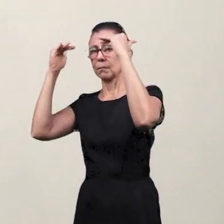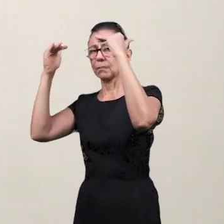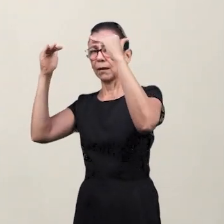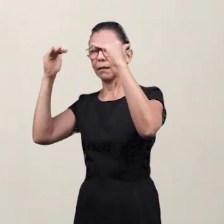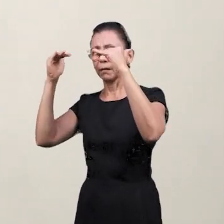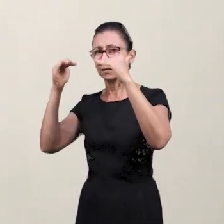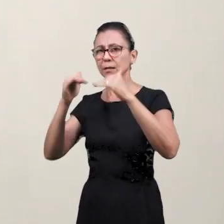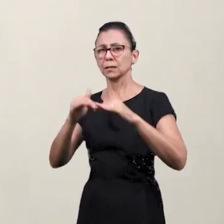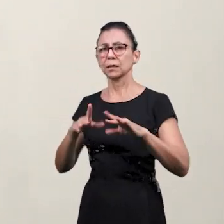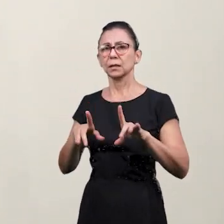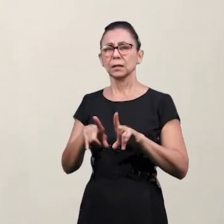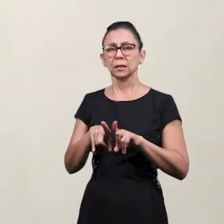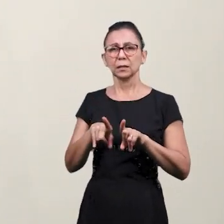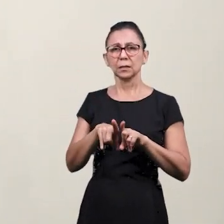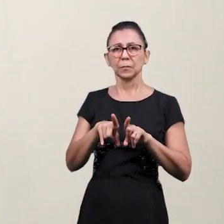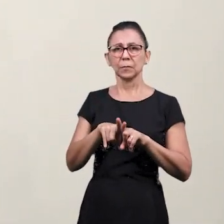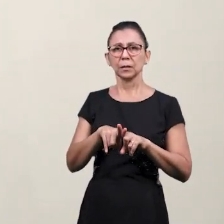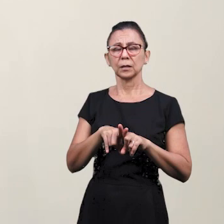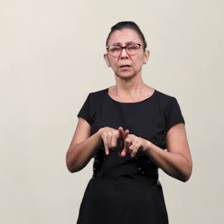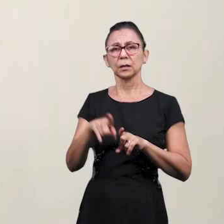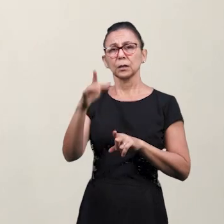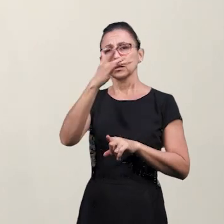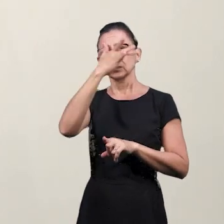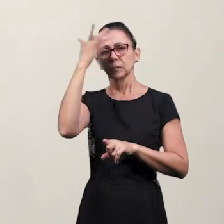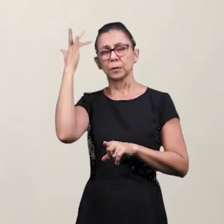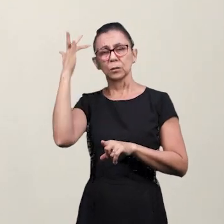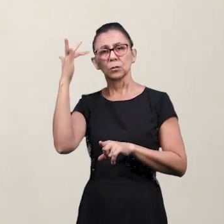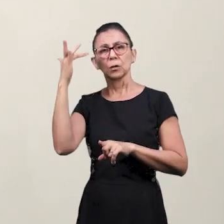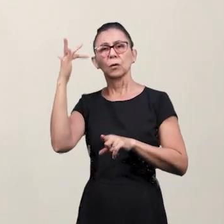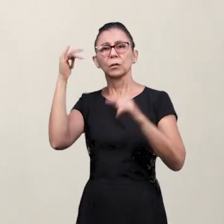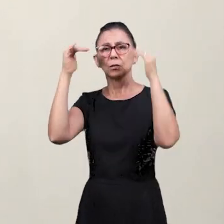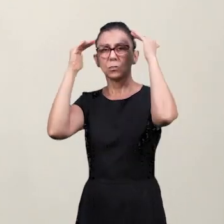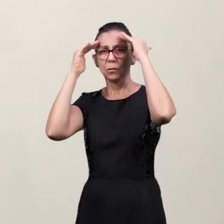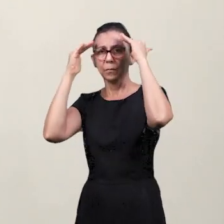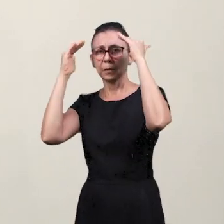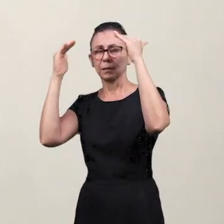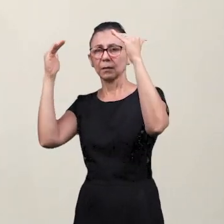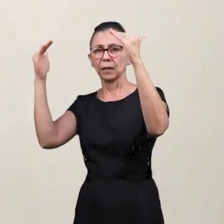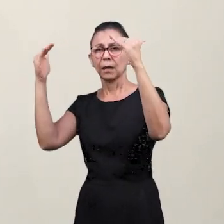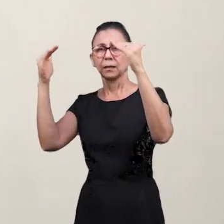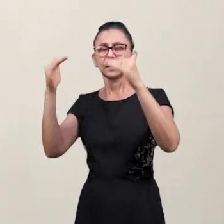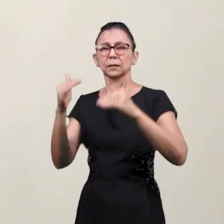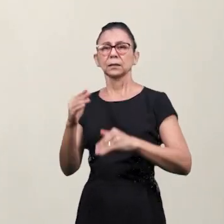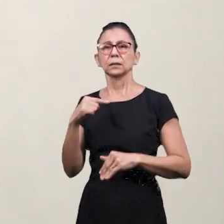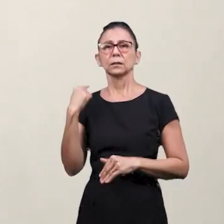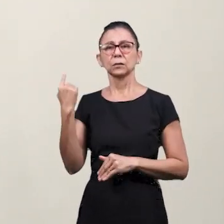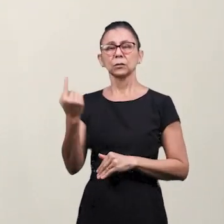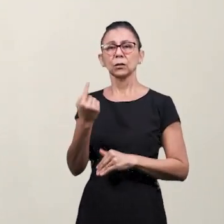Тебя, Господь, мы ни в чем не нуждаемся. Господь, мы возносим Тебе нашу